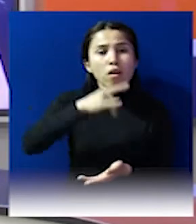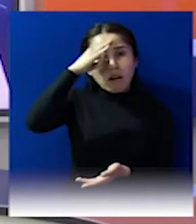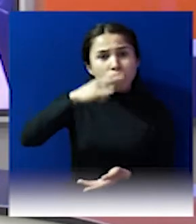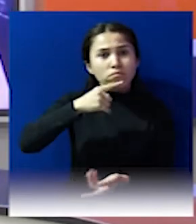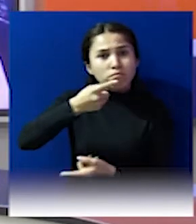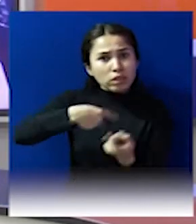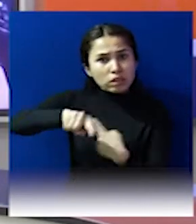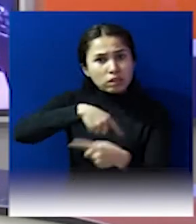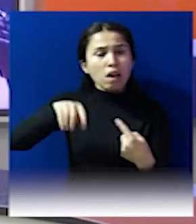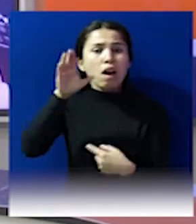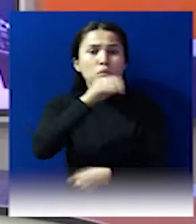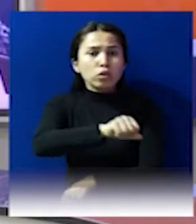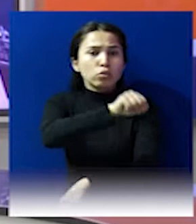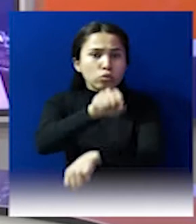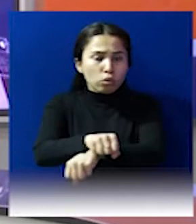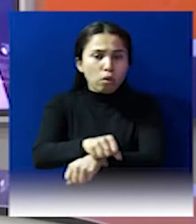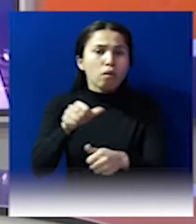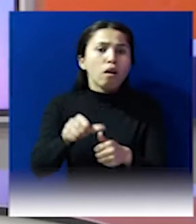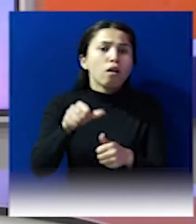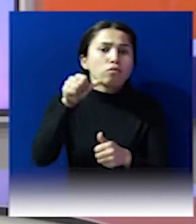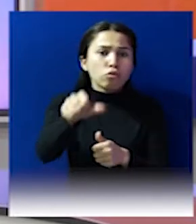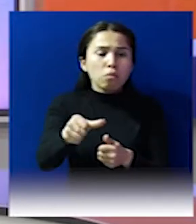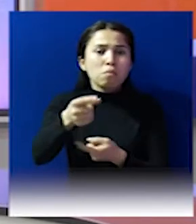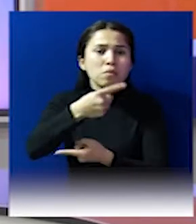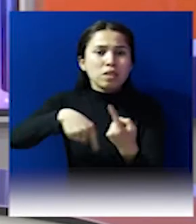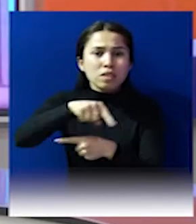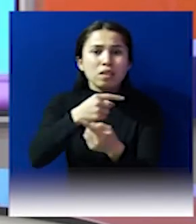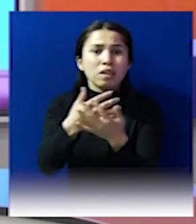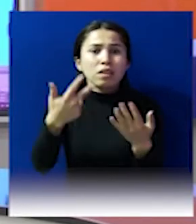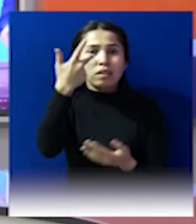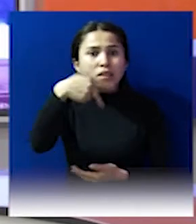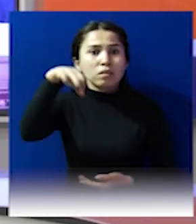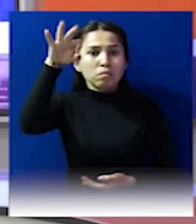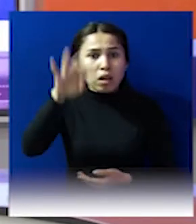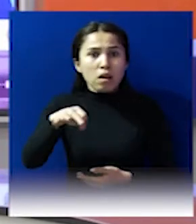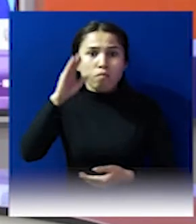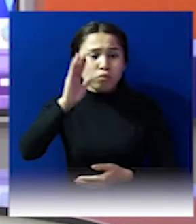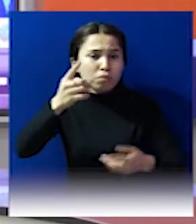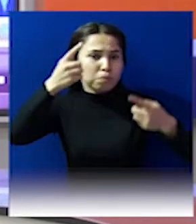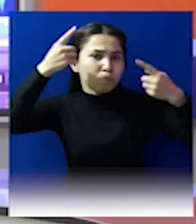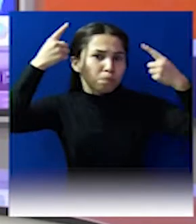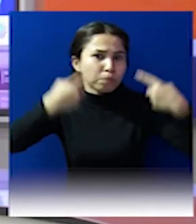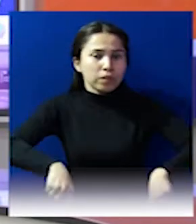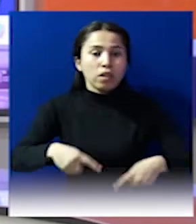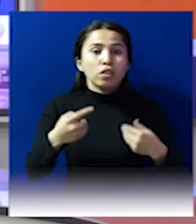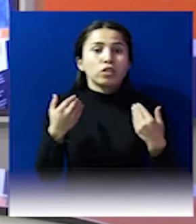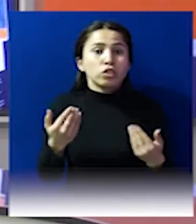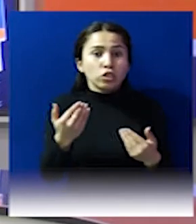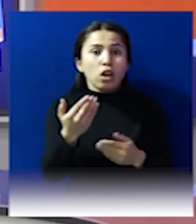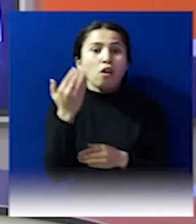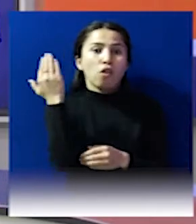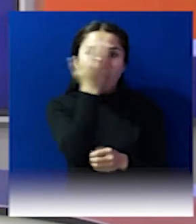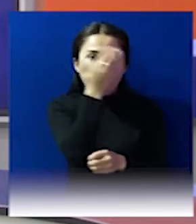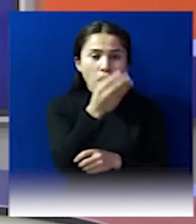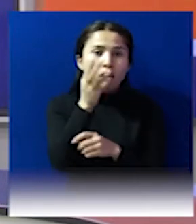мамандары өңірде кәсіпкерлікті қолдау бағытында мемлекет тарапынан берілетін жеңілдікті ұтымды пайдаланбайтындар қатары көп дейді. Бұл туралы бүгін